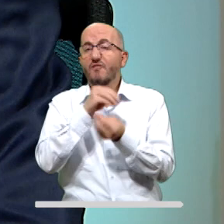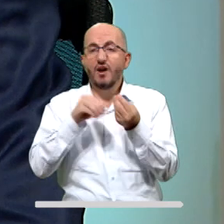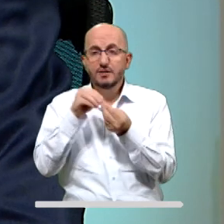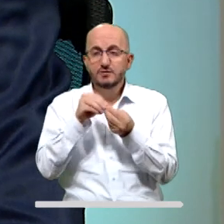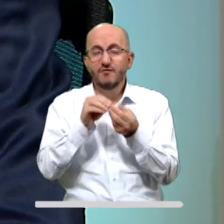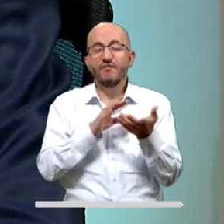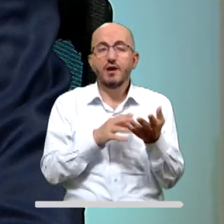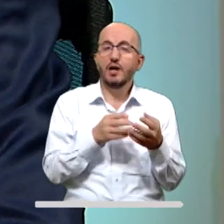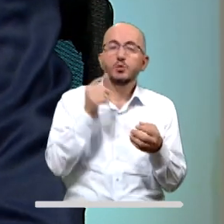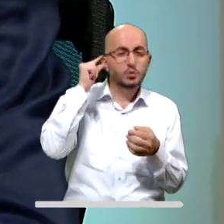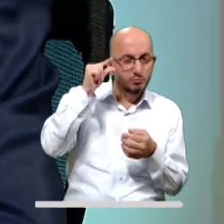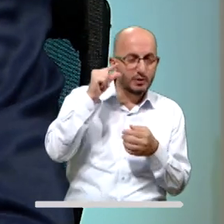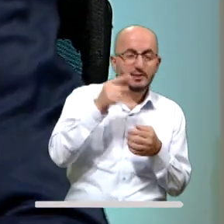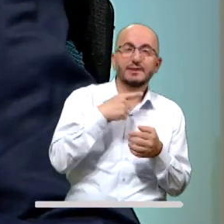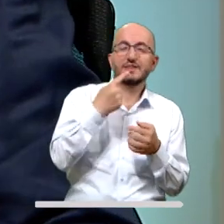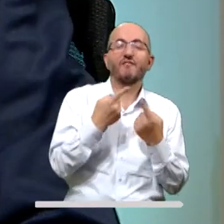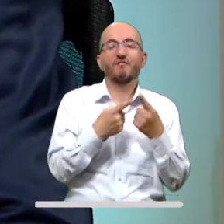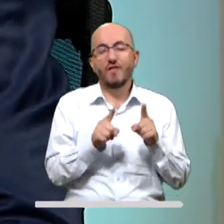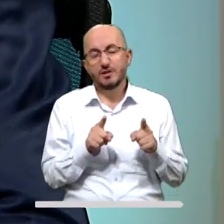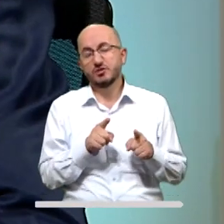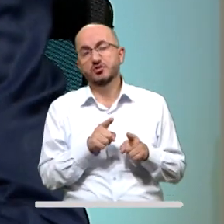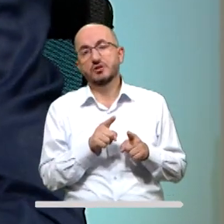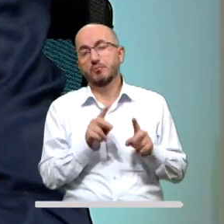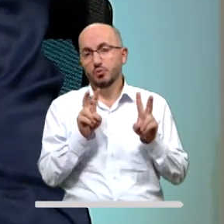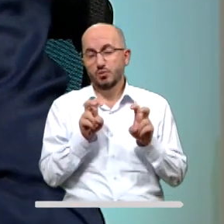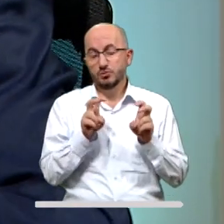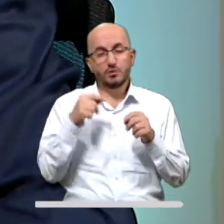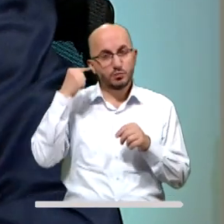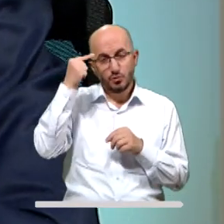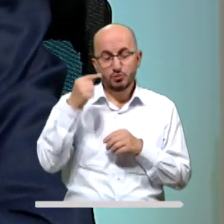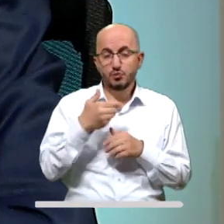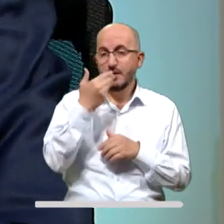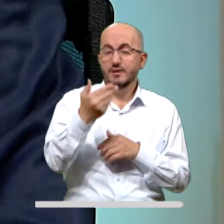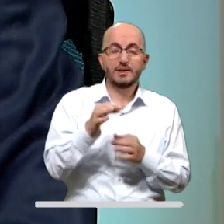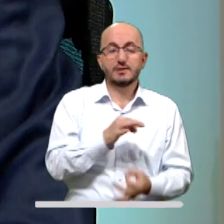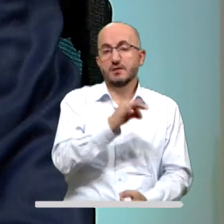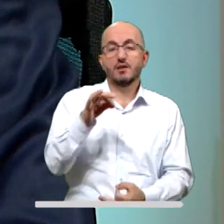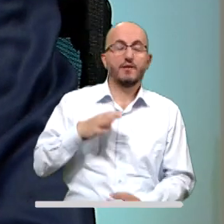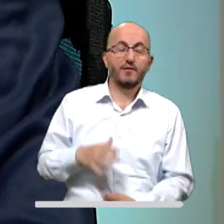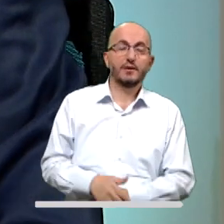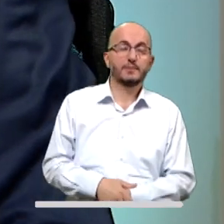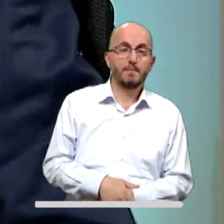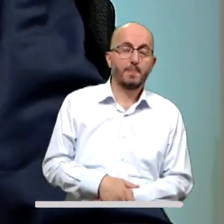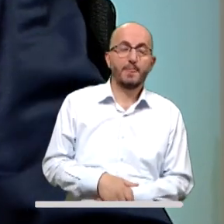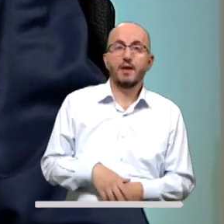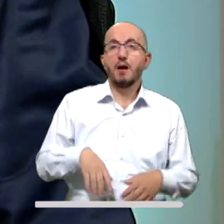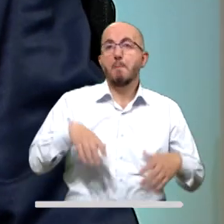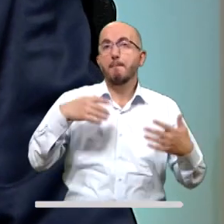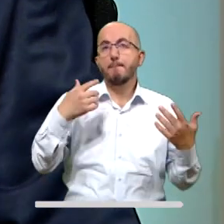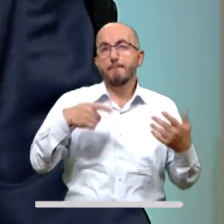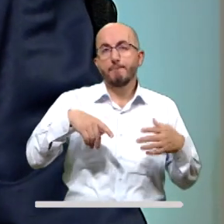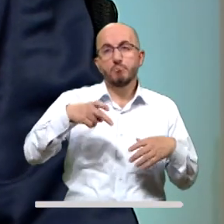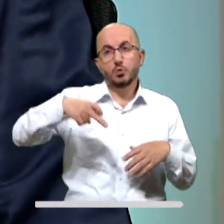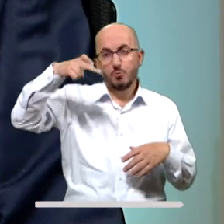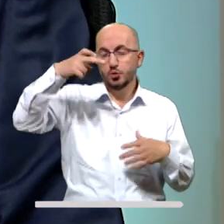şüphelidir gibi farklı şekillerde bu konuda görüş beyan eden insanlar var. Promosyon dediğimiz hadise nedir?